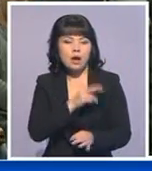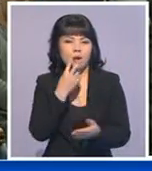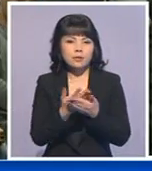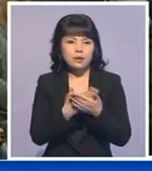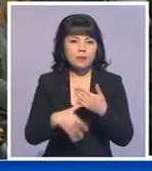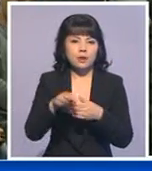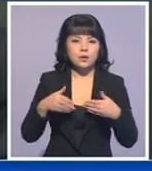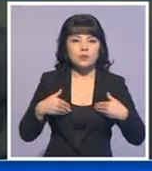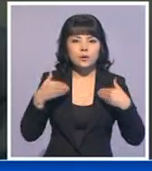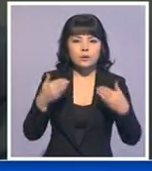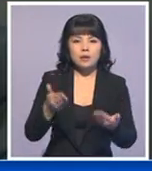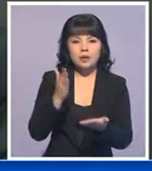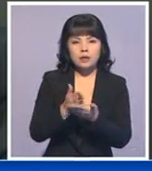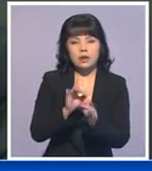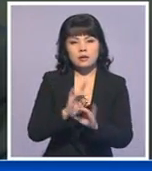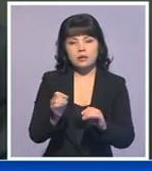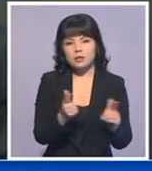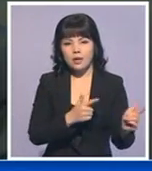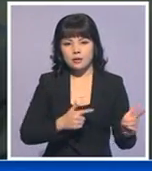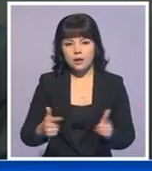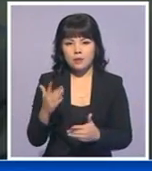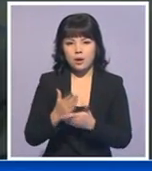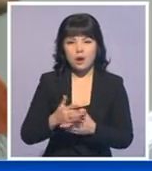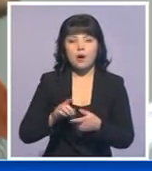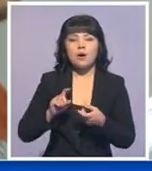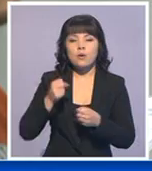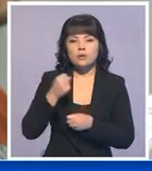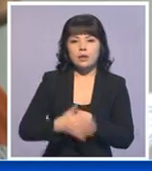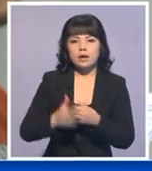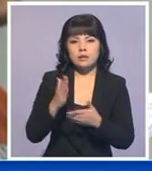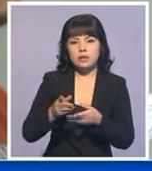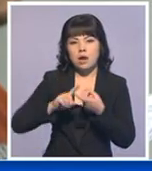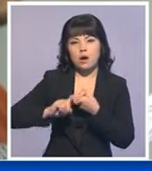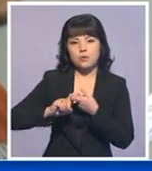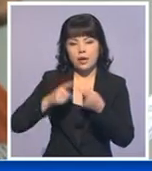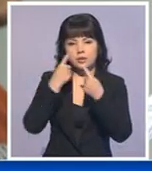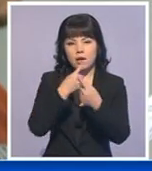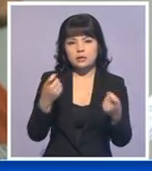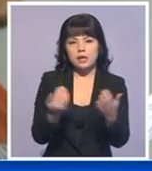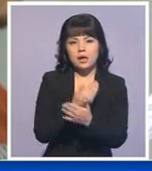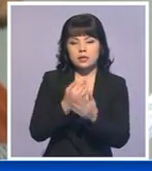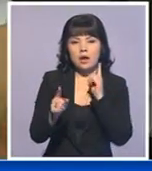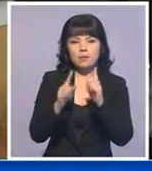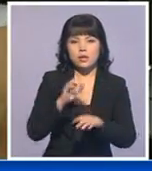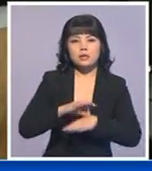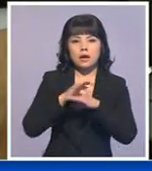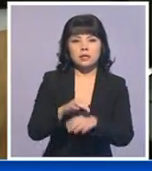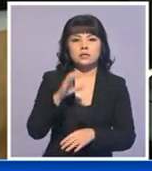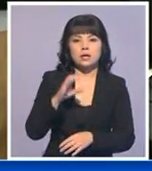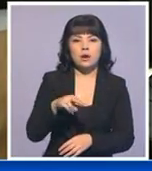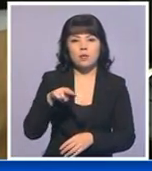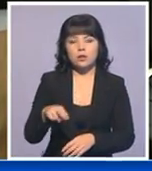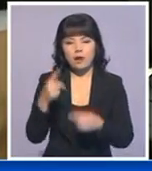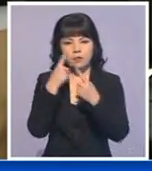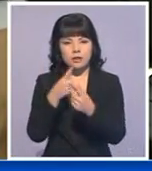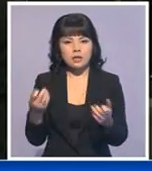екі тұжырымдама әзірленіп жатыр. Бұл туралы орталық коммуникациялар қызметінде өткен брифингте парламент сенатының депутаты Сергей Плотников мәлім